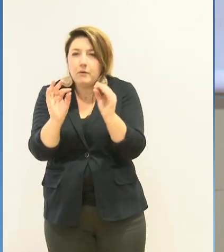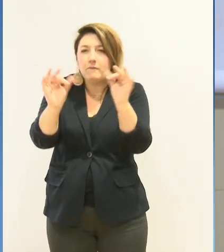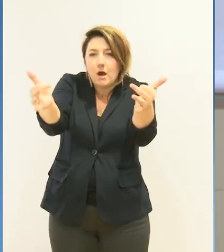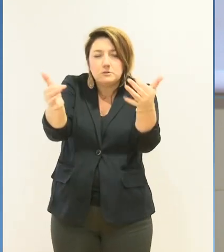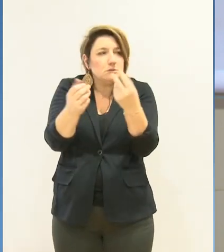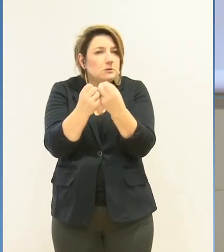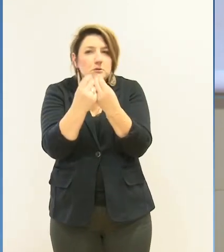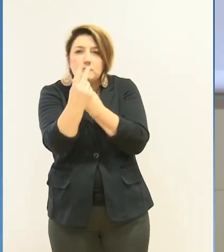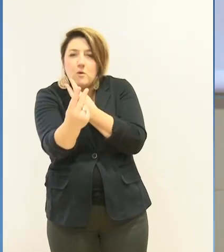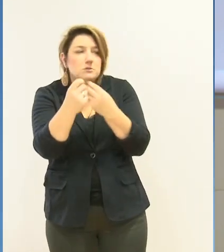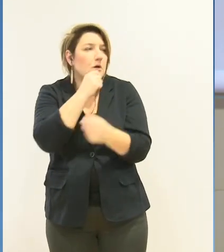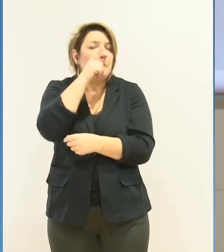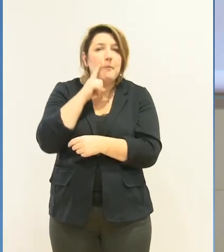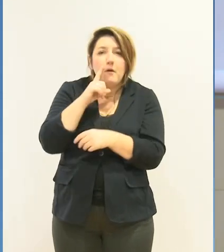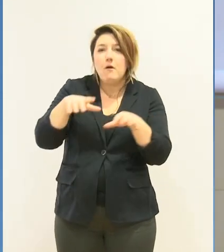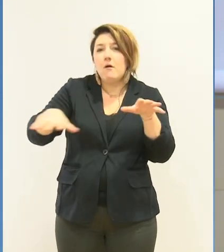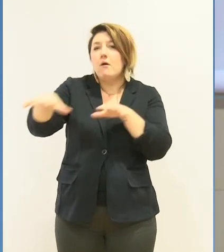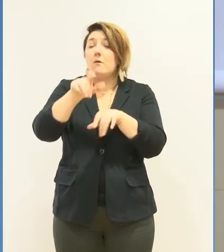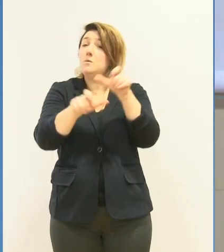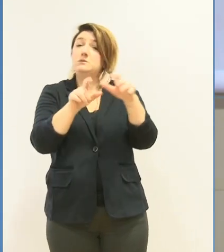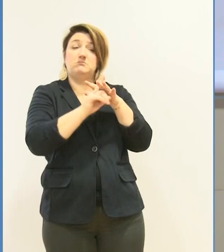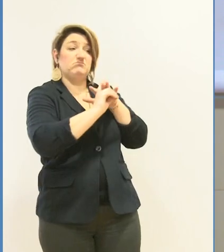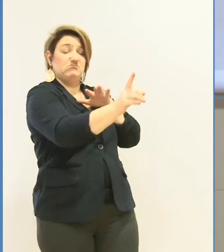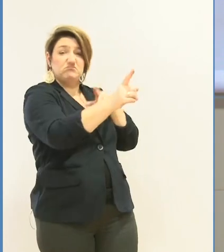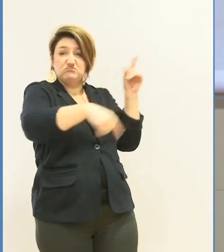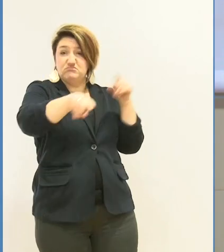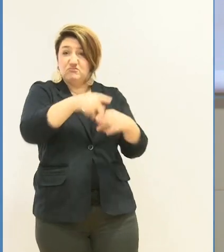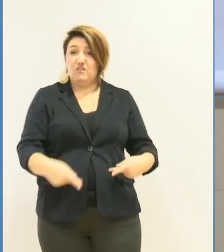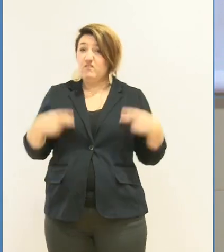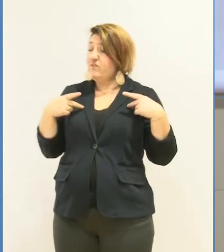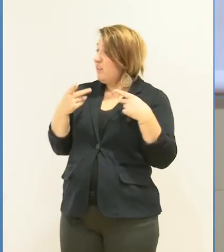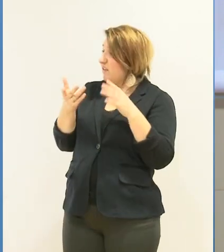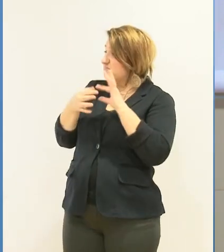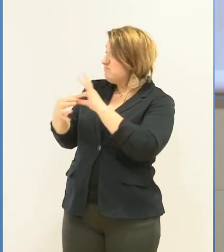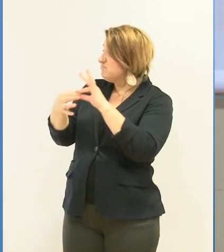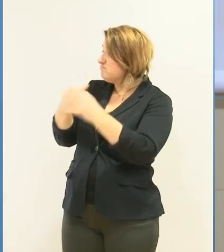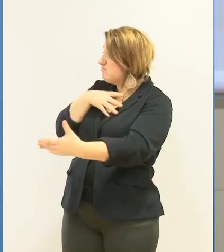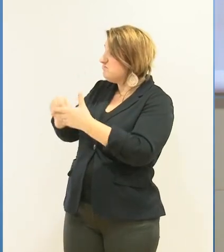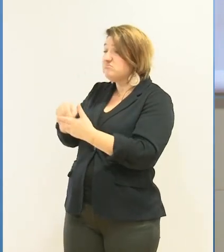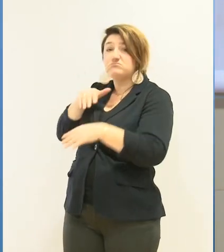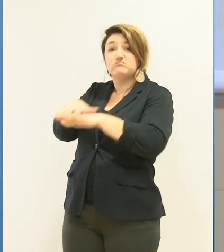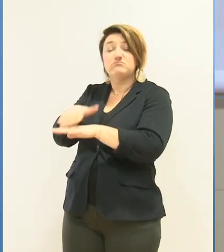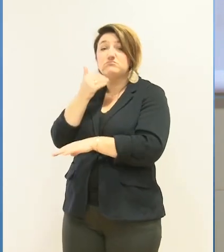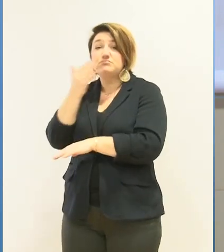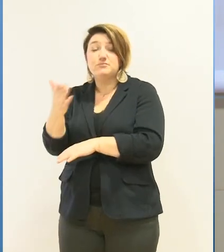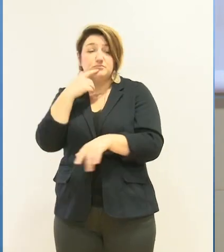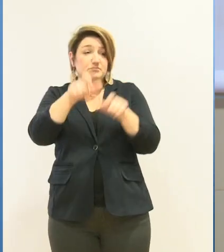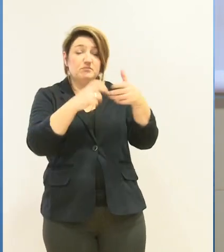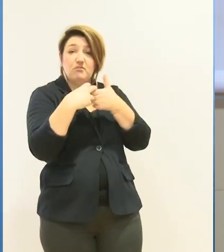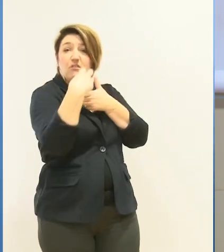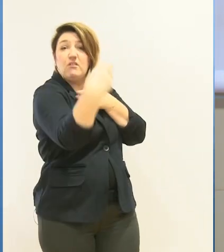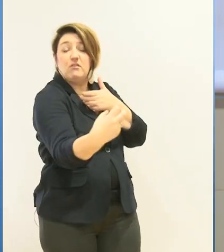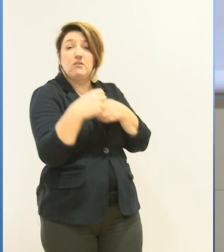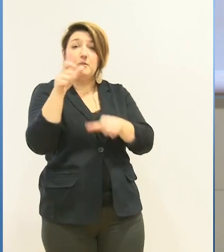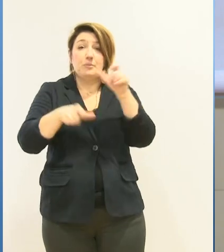comme anvers les grands exclus ceux qui n'ont plus accès à la vie commune les décrocheurs ce qui parfois